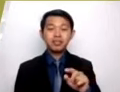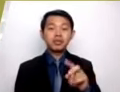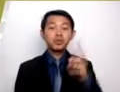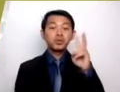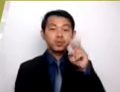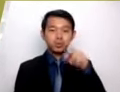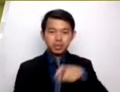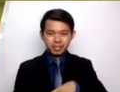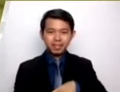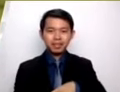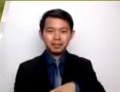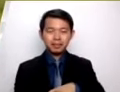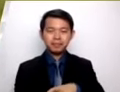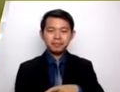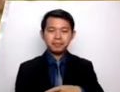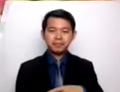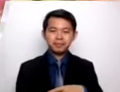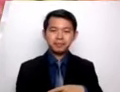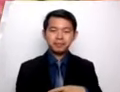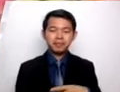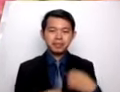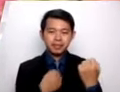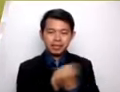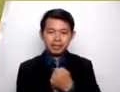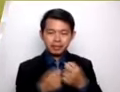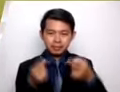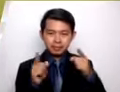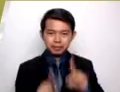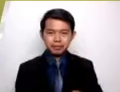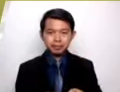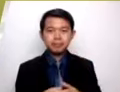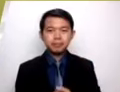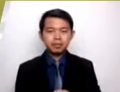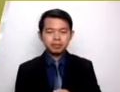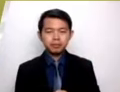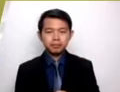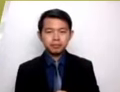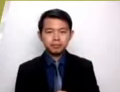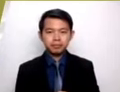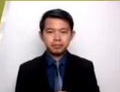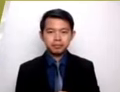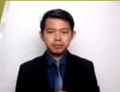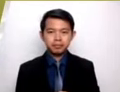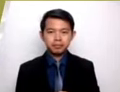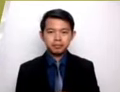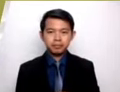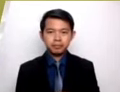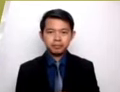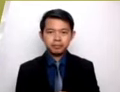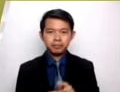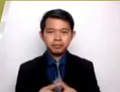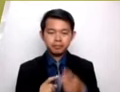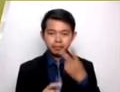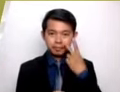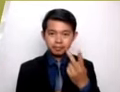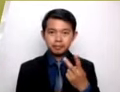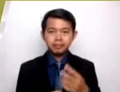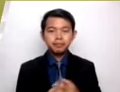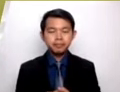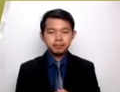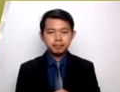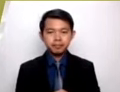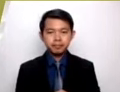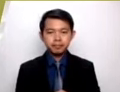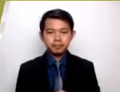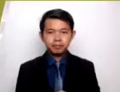kami, Tito Boy. Tapos parang sinabi nila, since nga po sa Netflix ito lalabas naman, kumuha sila ng